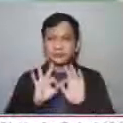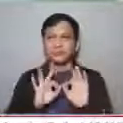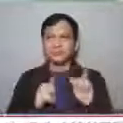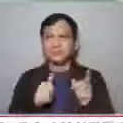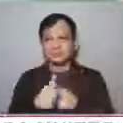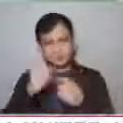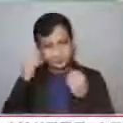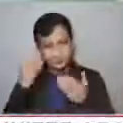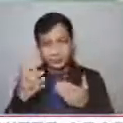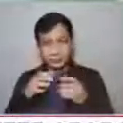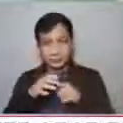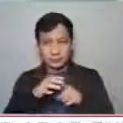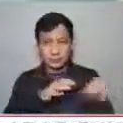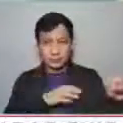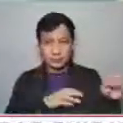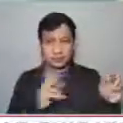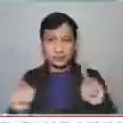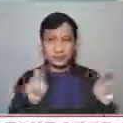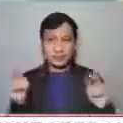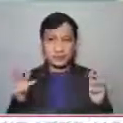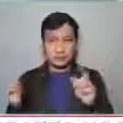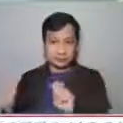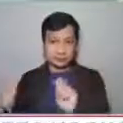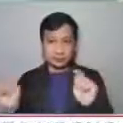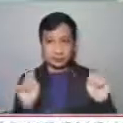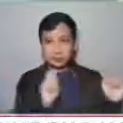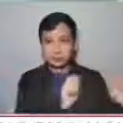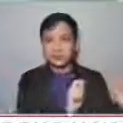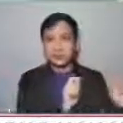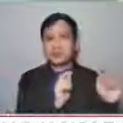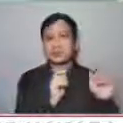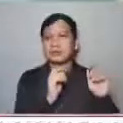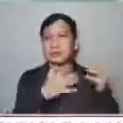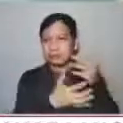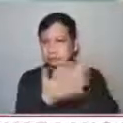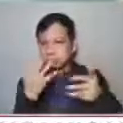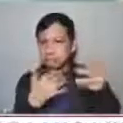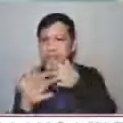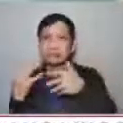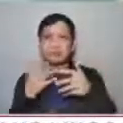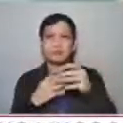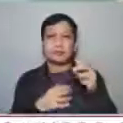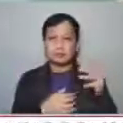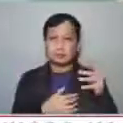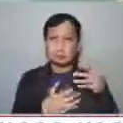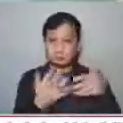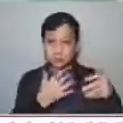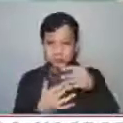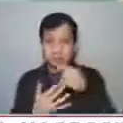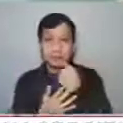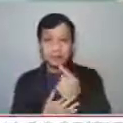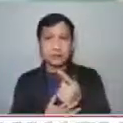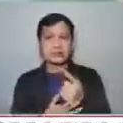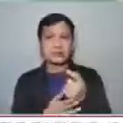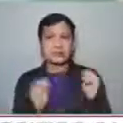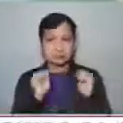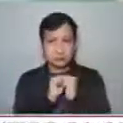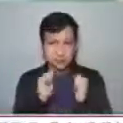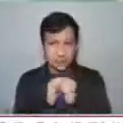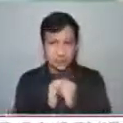Secretary Vince Dizon, Health USEC Roger Tong-an at iba pang opisyal ng national